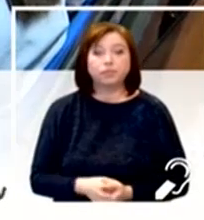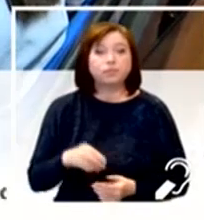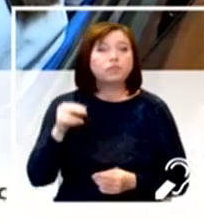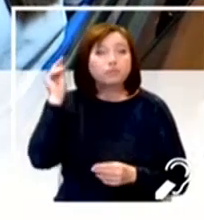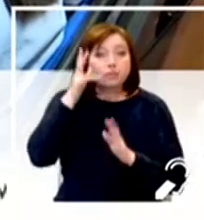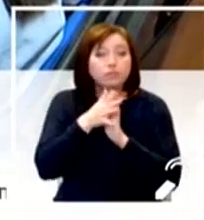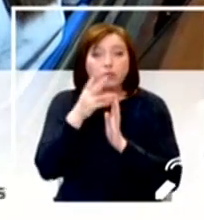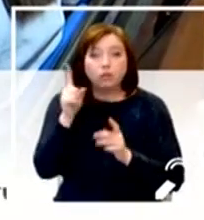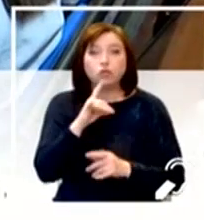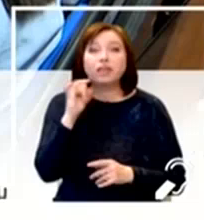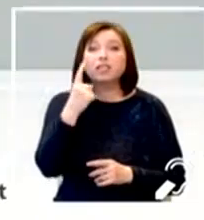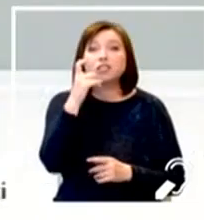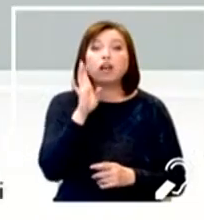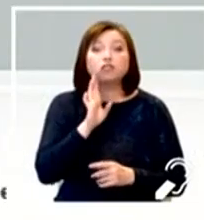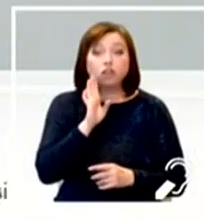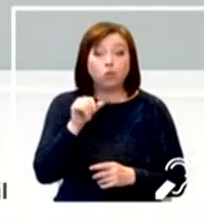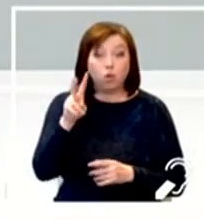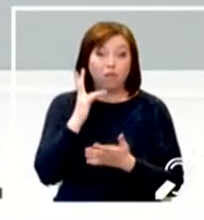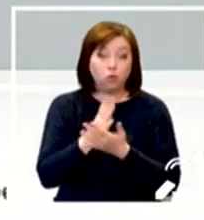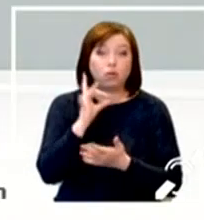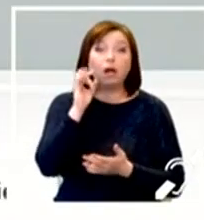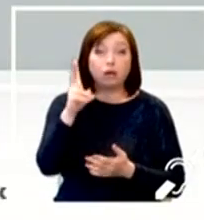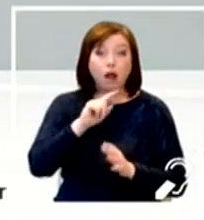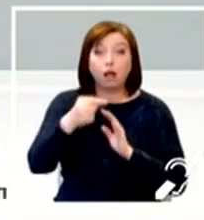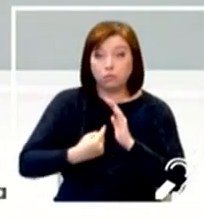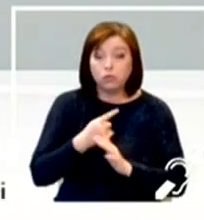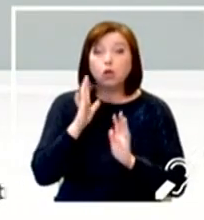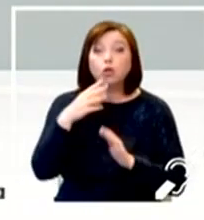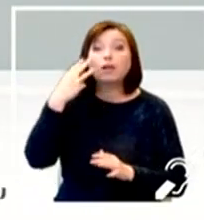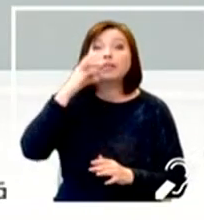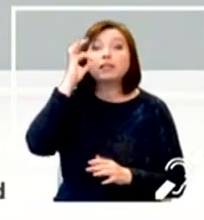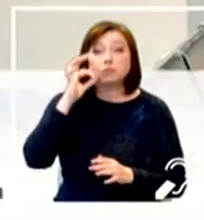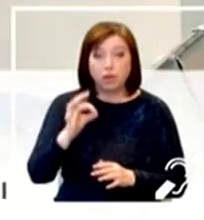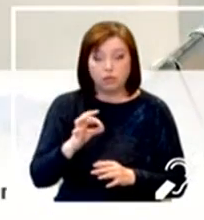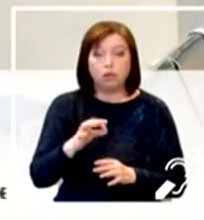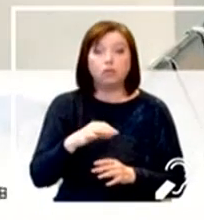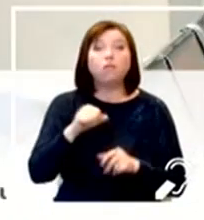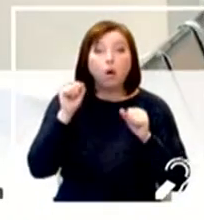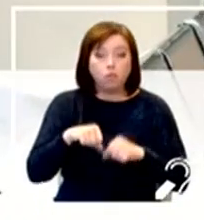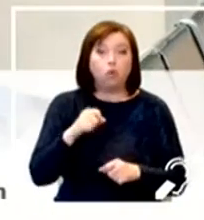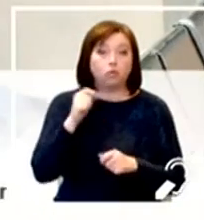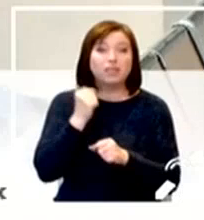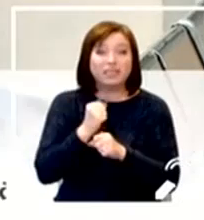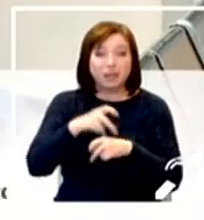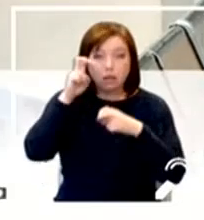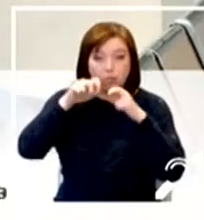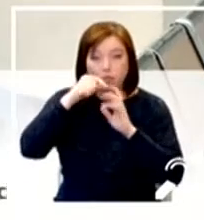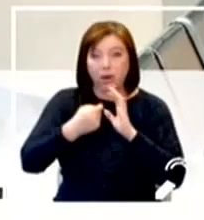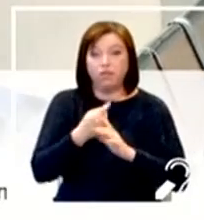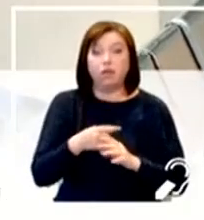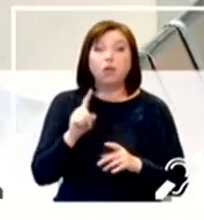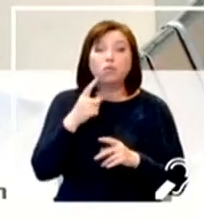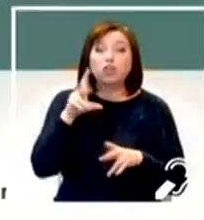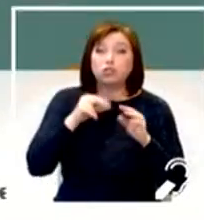Studiile arată că din 100 de femei suspectate de cancer de col uterin, doar 30% ajung să-și facă și colposcopia. Din cauza